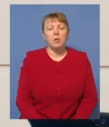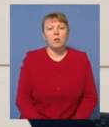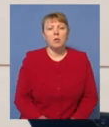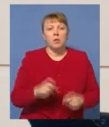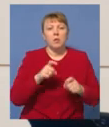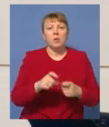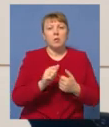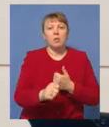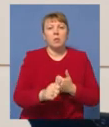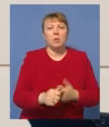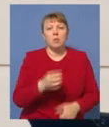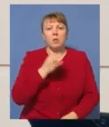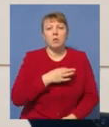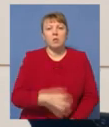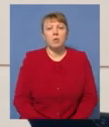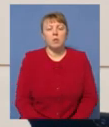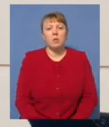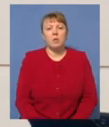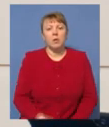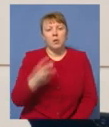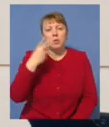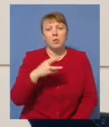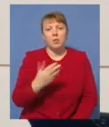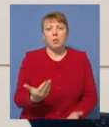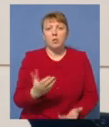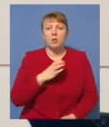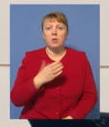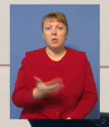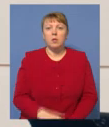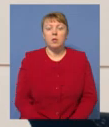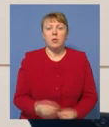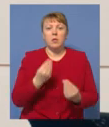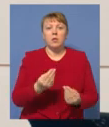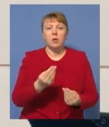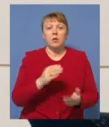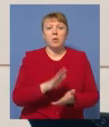Забегая наперед, я скажу, что данная модель уголовного процесса дала свои